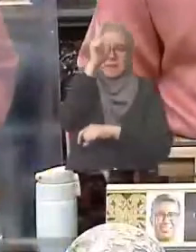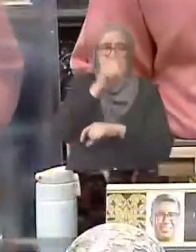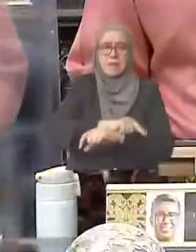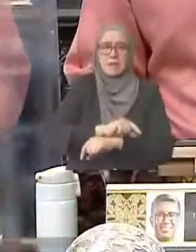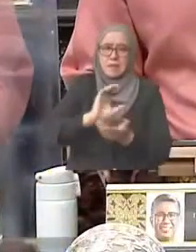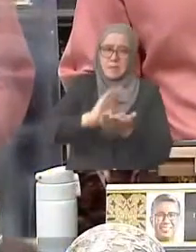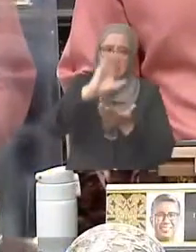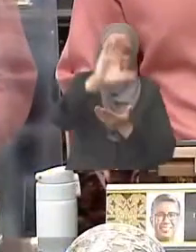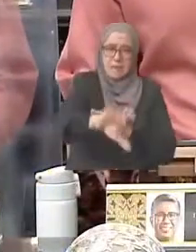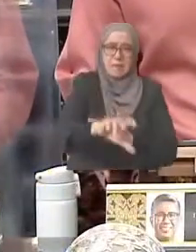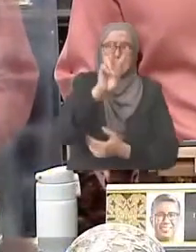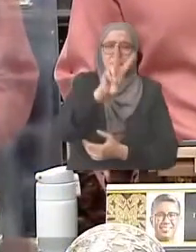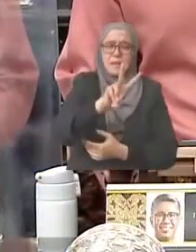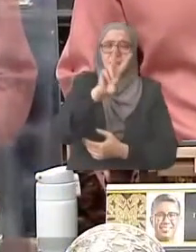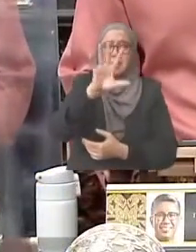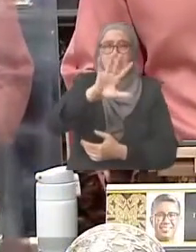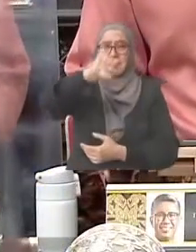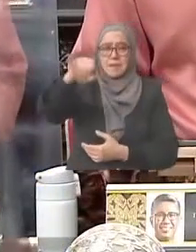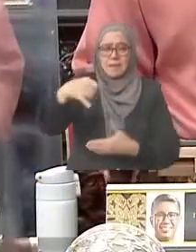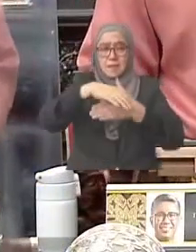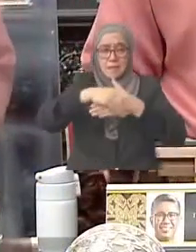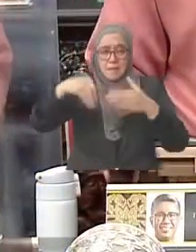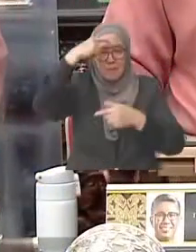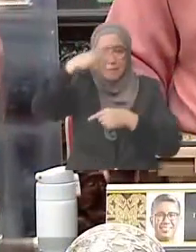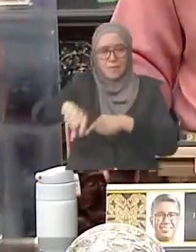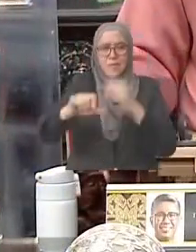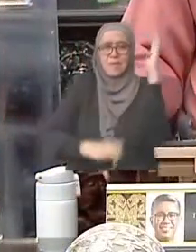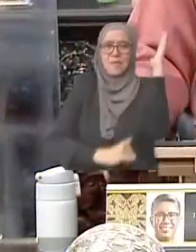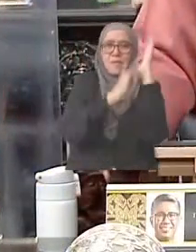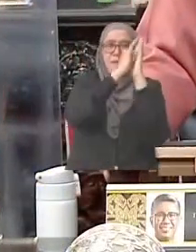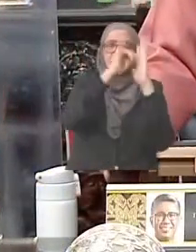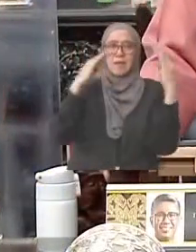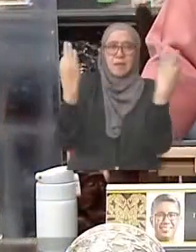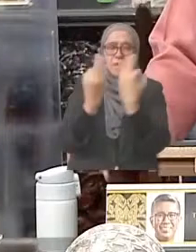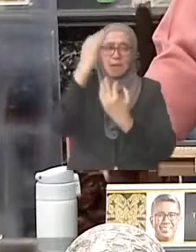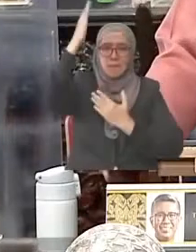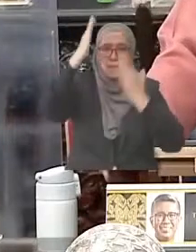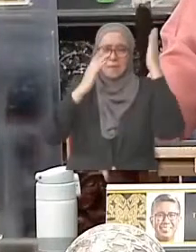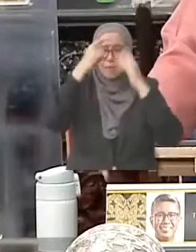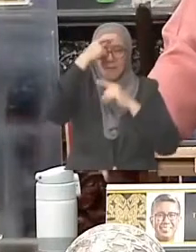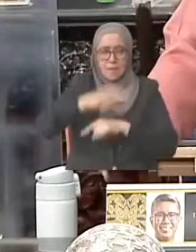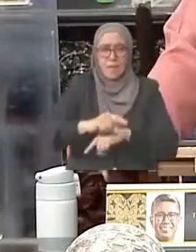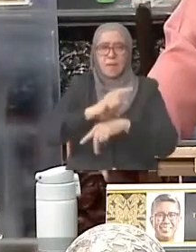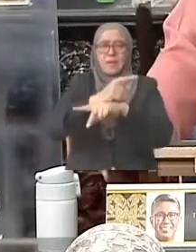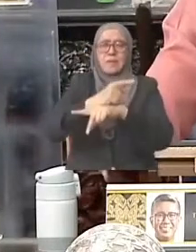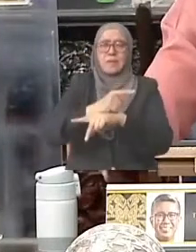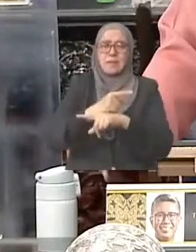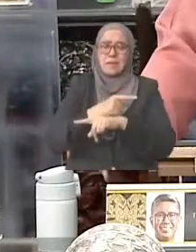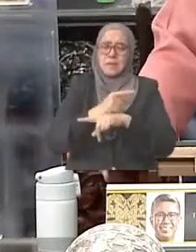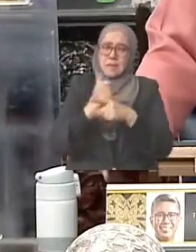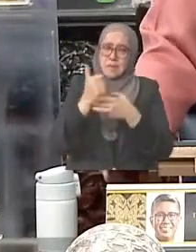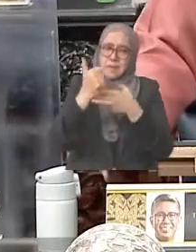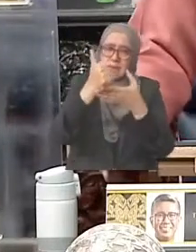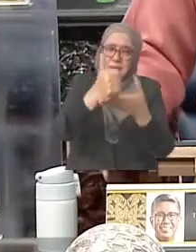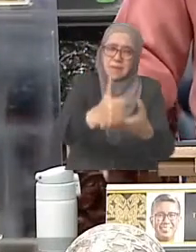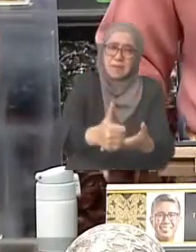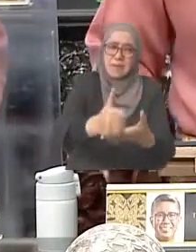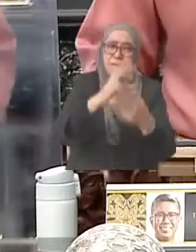Malaysia bagi memimpin usaha melindungi kebajikan pendidikan dan masa depan anak-anak ini